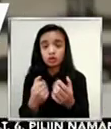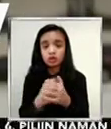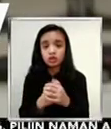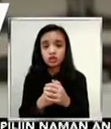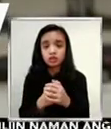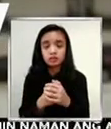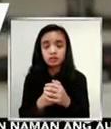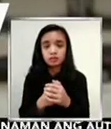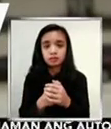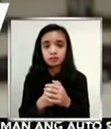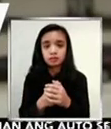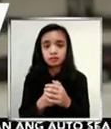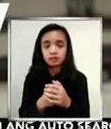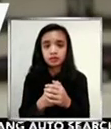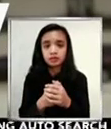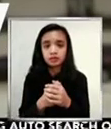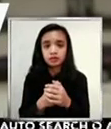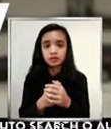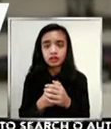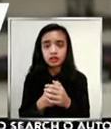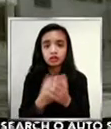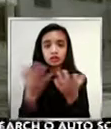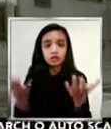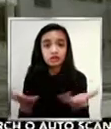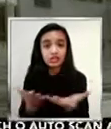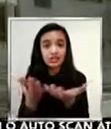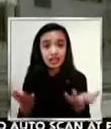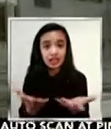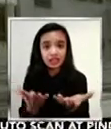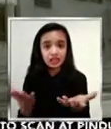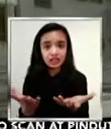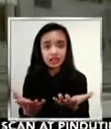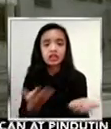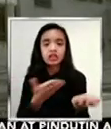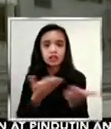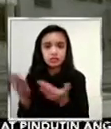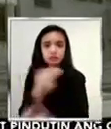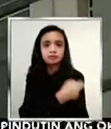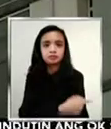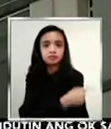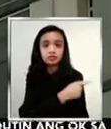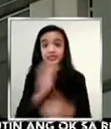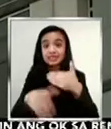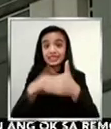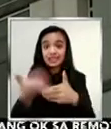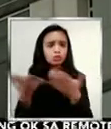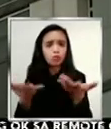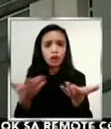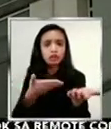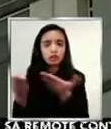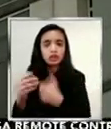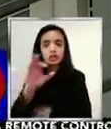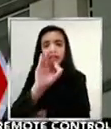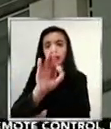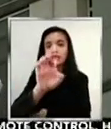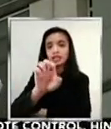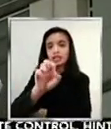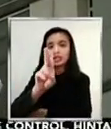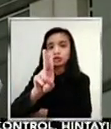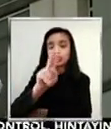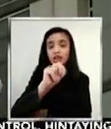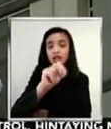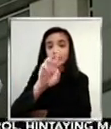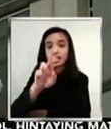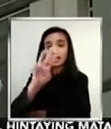yung room po kung saan i-admit yung pasyente. Sunod na dinala si Catherine sa FEU NRMF sa Quezon City. Pero sabi ni John